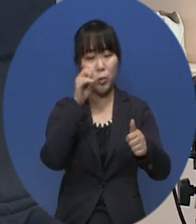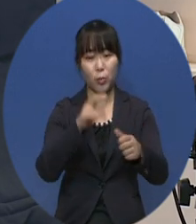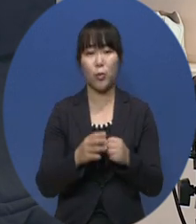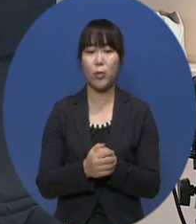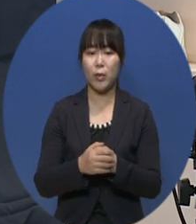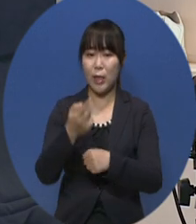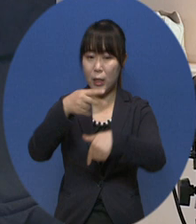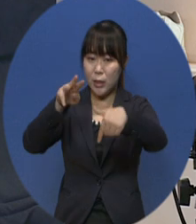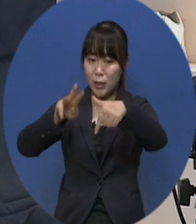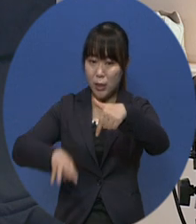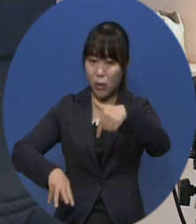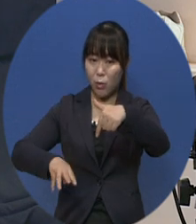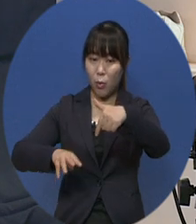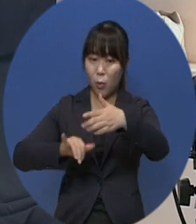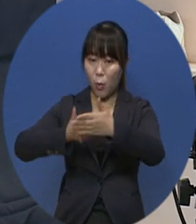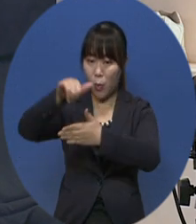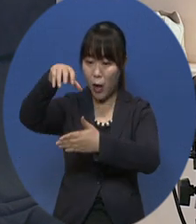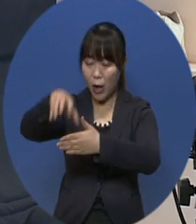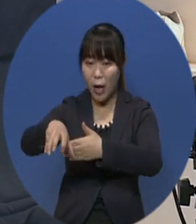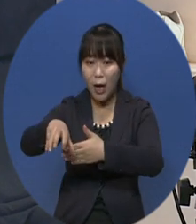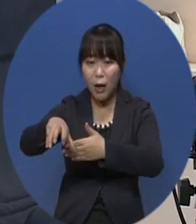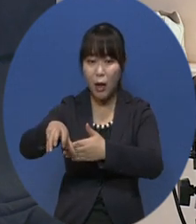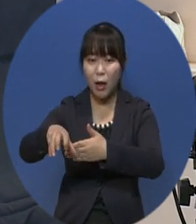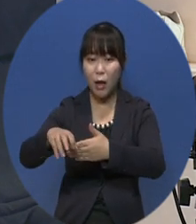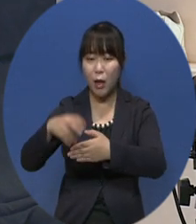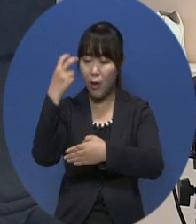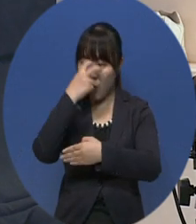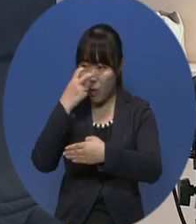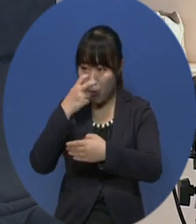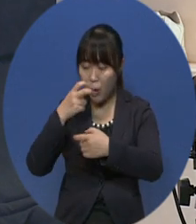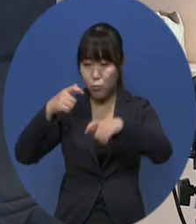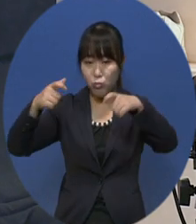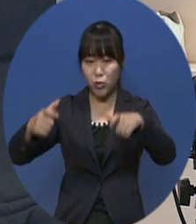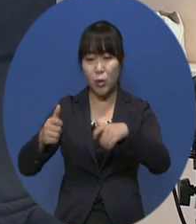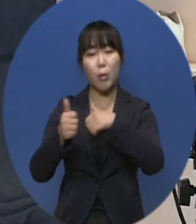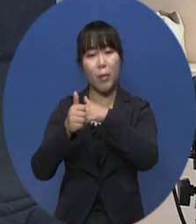또 인천 공항의